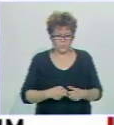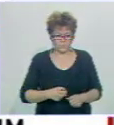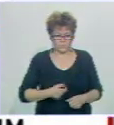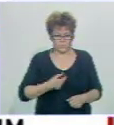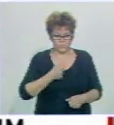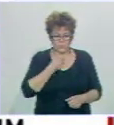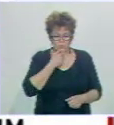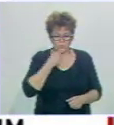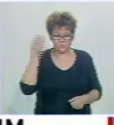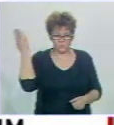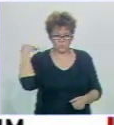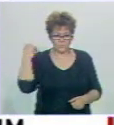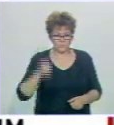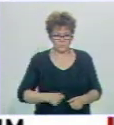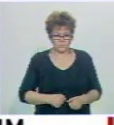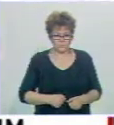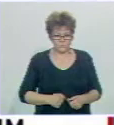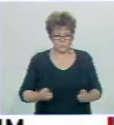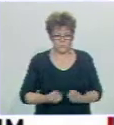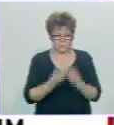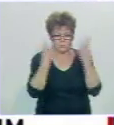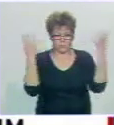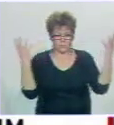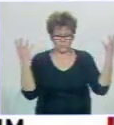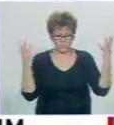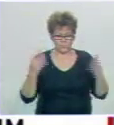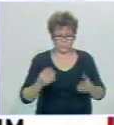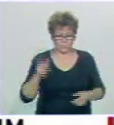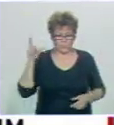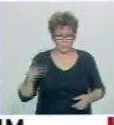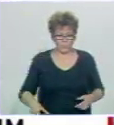în vara anului trecut, când la un depozit a izbucnit un incendiu violent, dar nu s-au înregistrat victime.